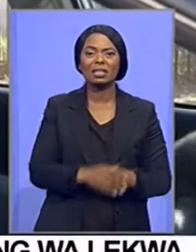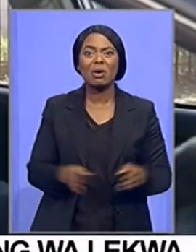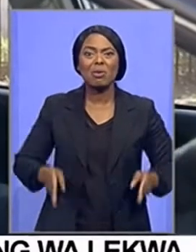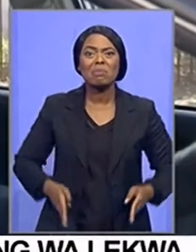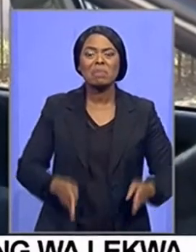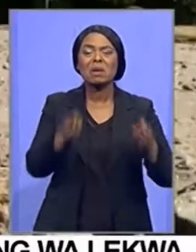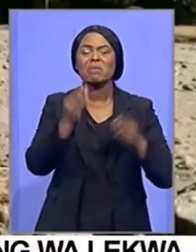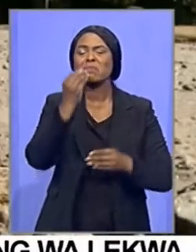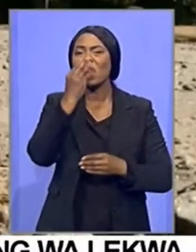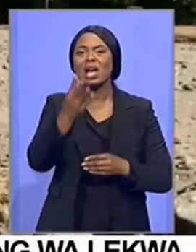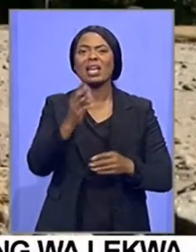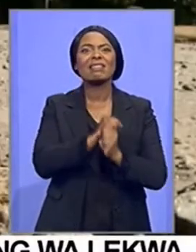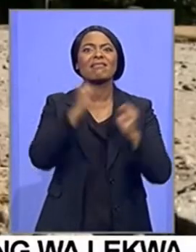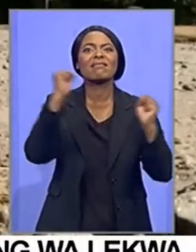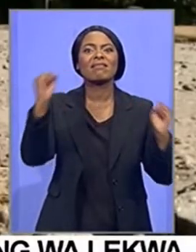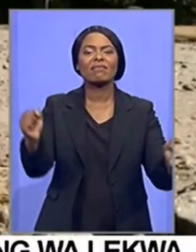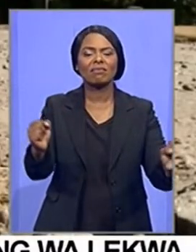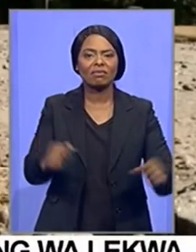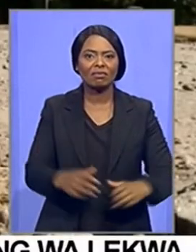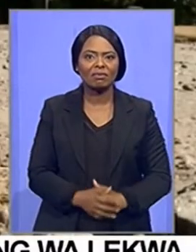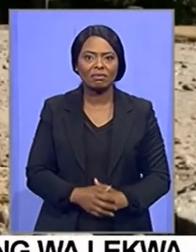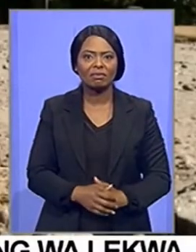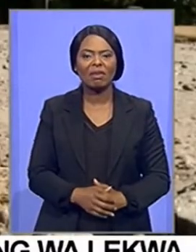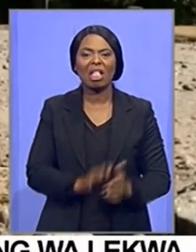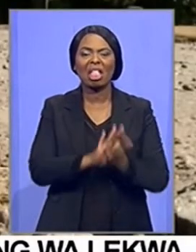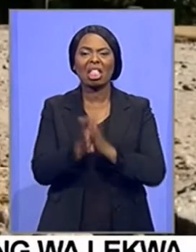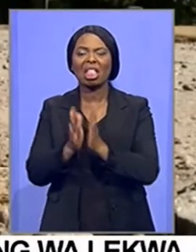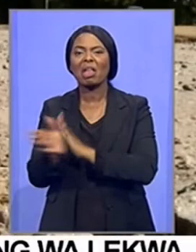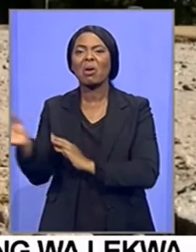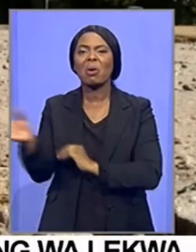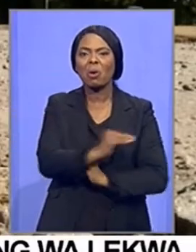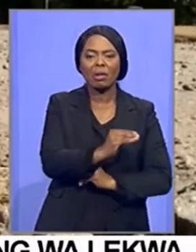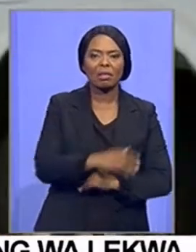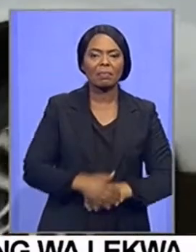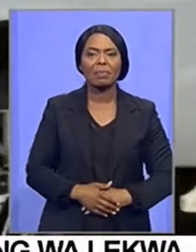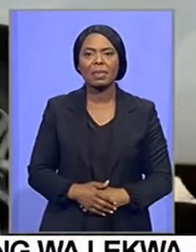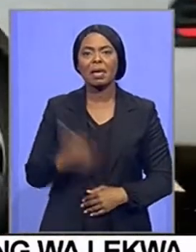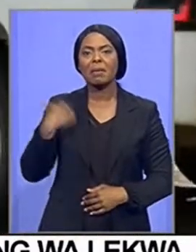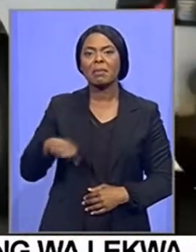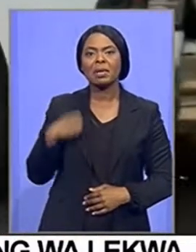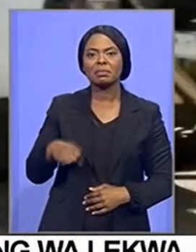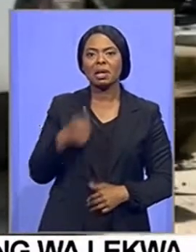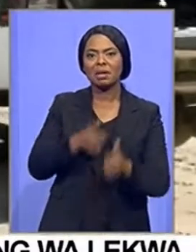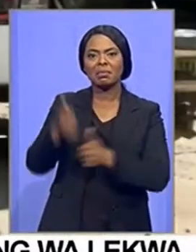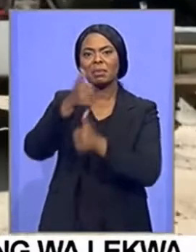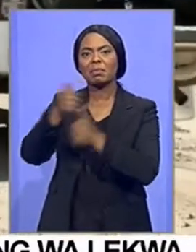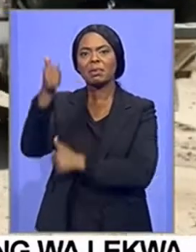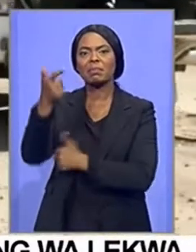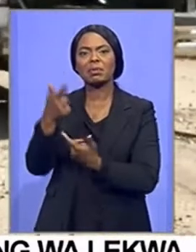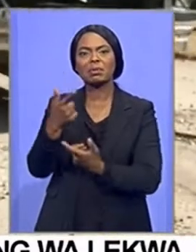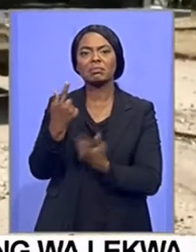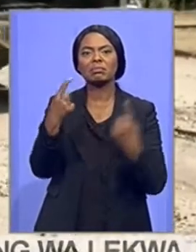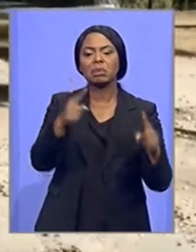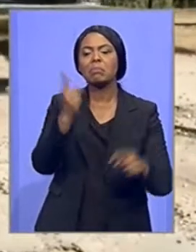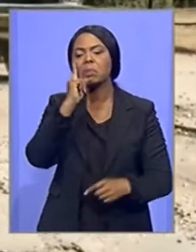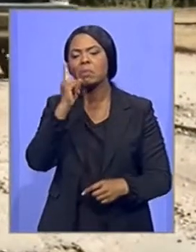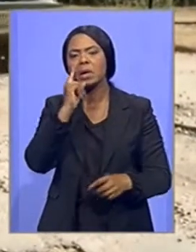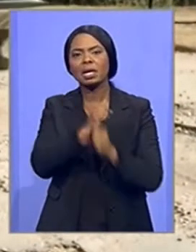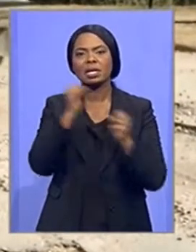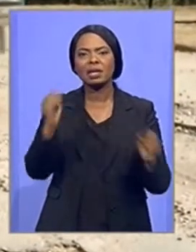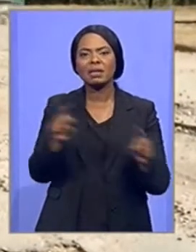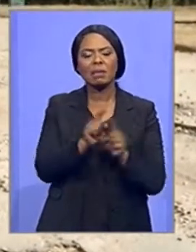e siameng. Go tlhoka bononofi ga bangwe ba batlhankela ba Mmasepala go akaretsa le dikgotla mo lekokong leo le busang go